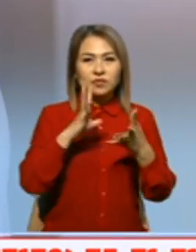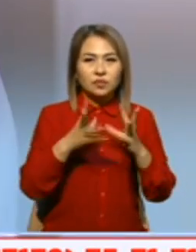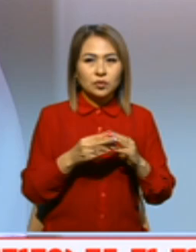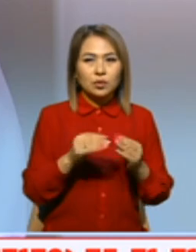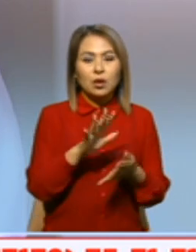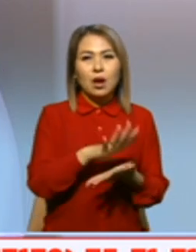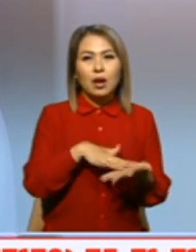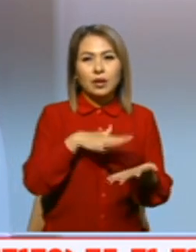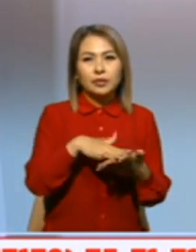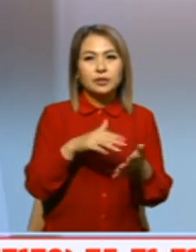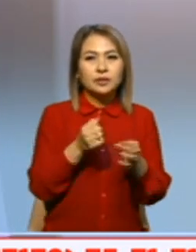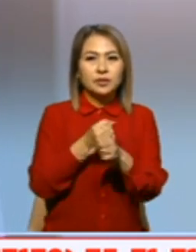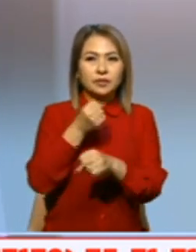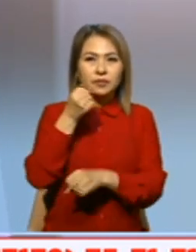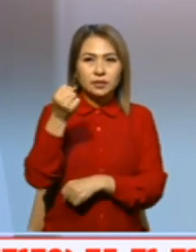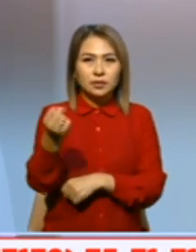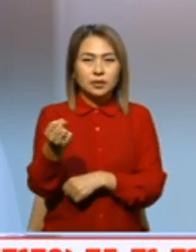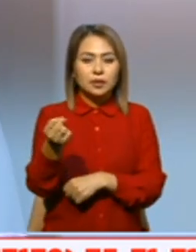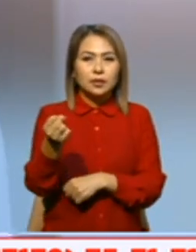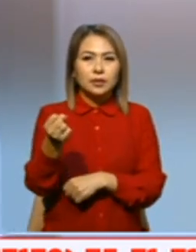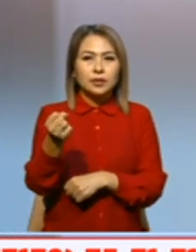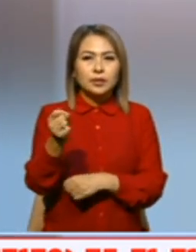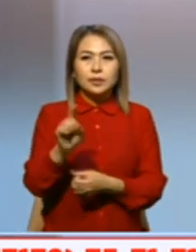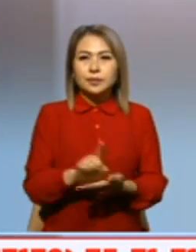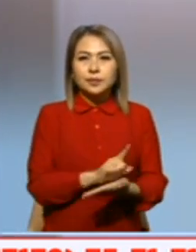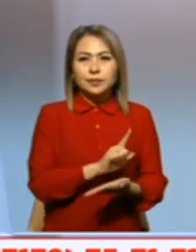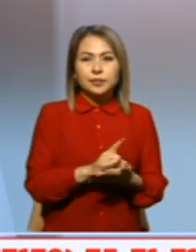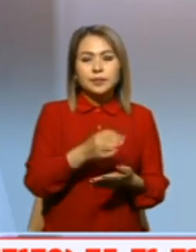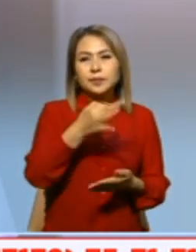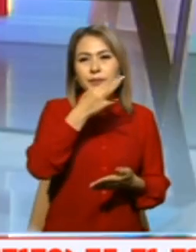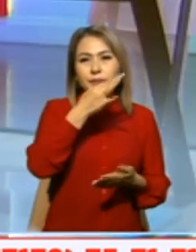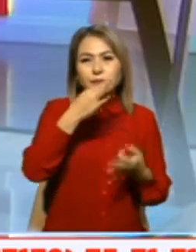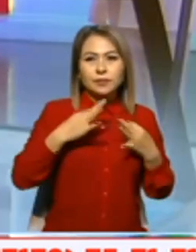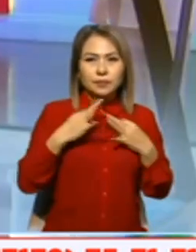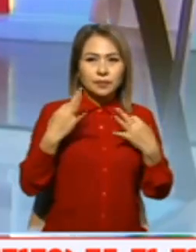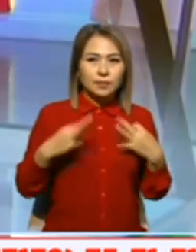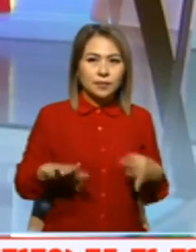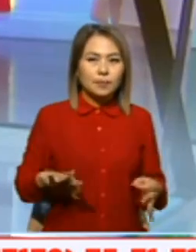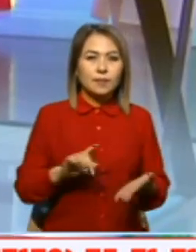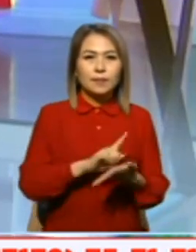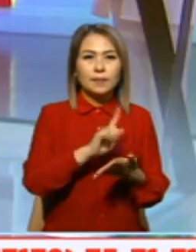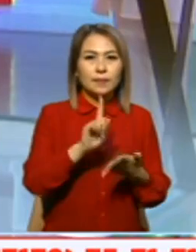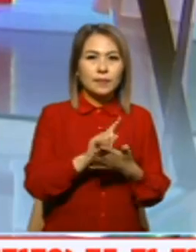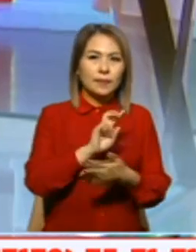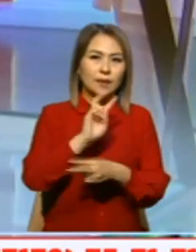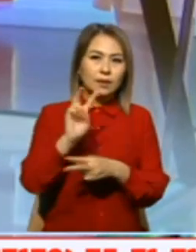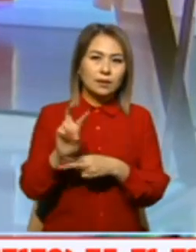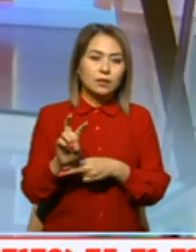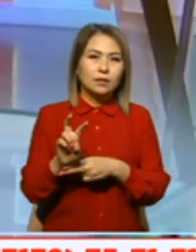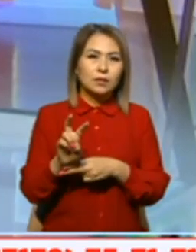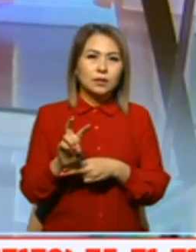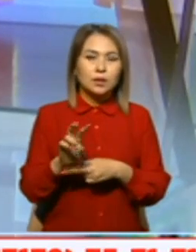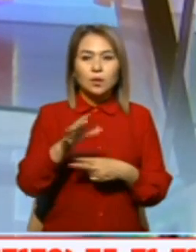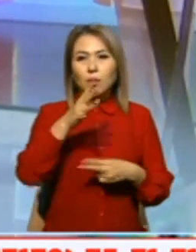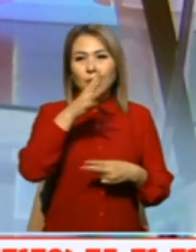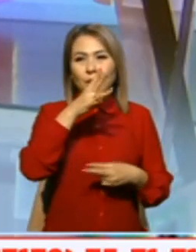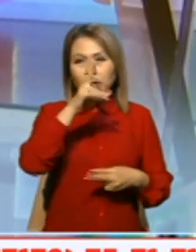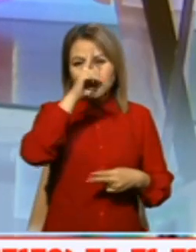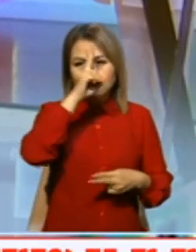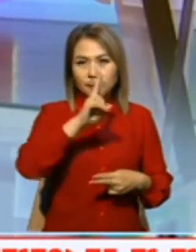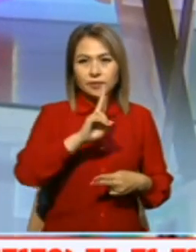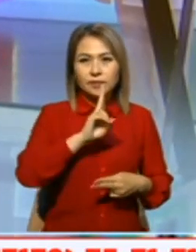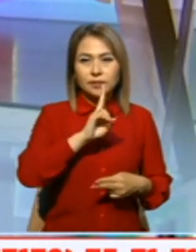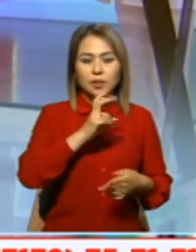қарай невропатолог маманына жібереміз, міндетті түрде ертерек жібереміз, ал міндетті түрде баратын невропатолог маманы қарау уақыты екі айға